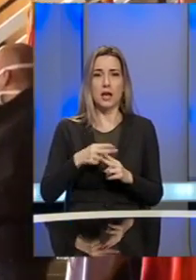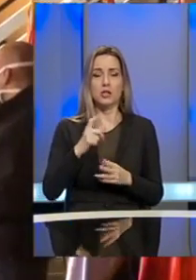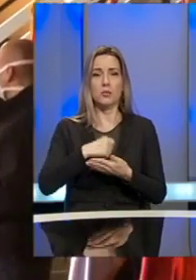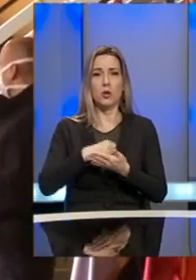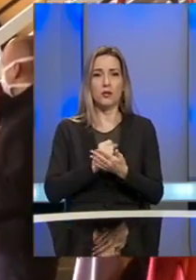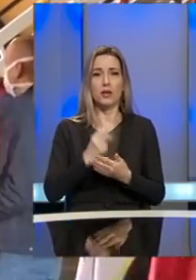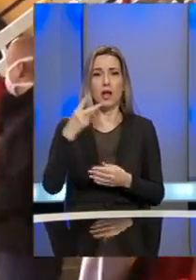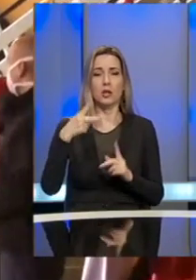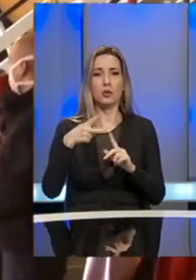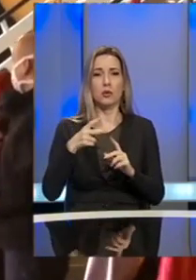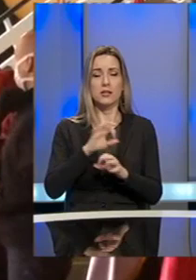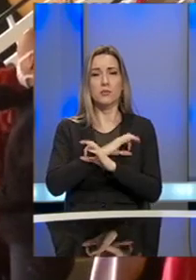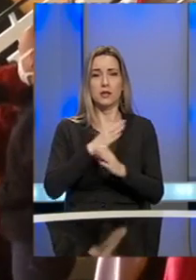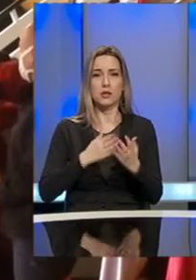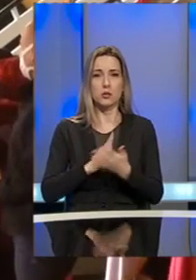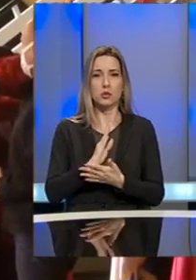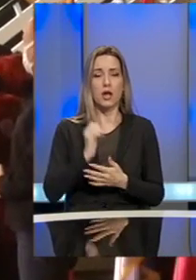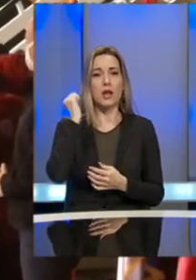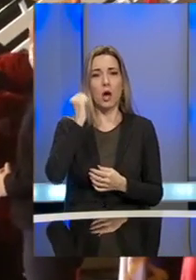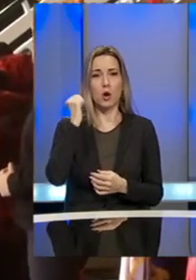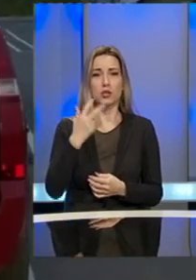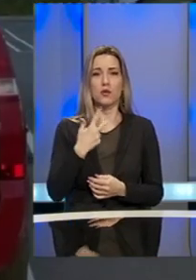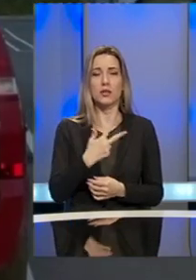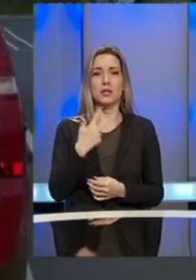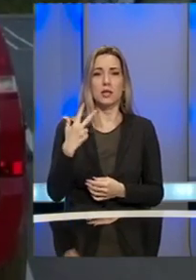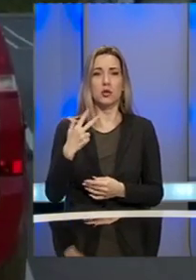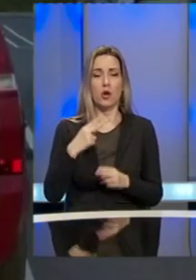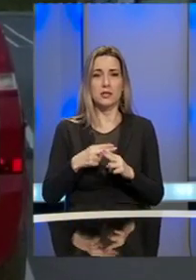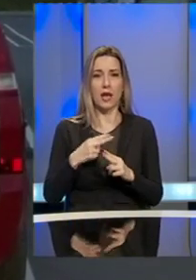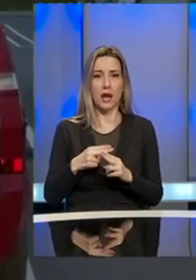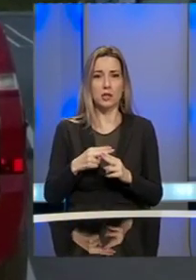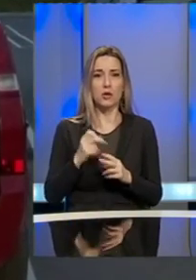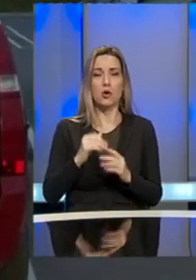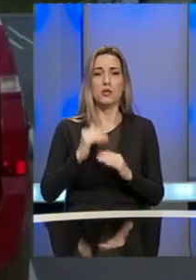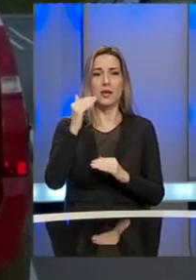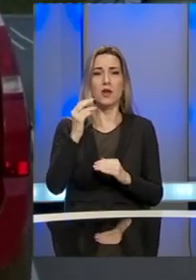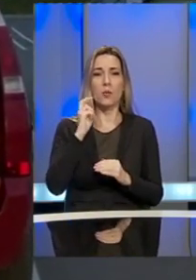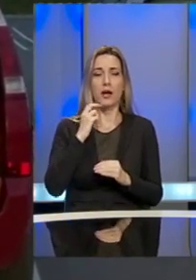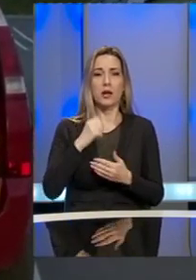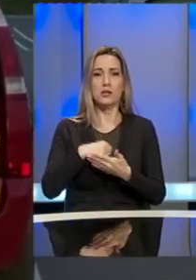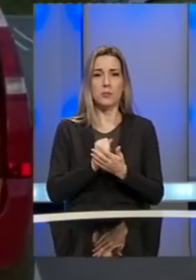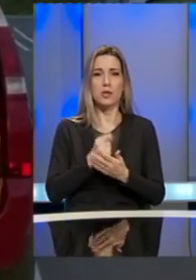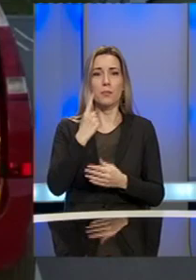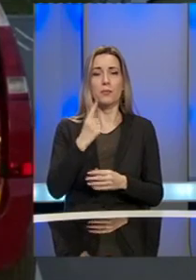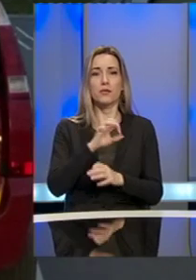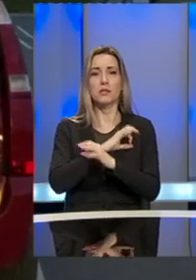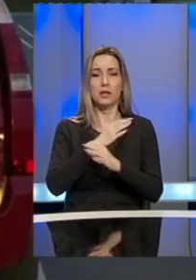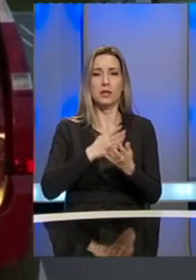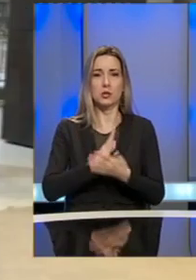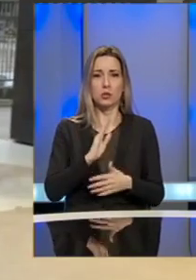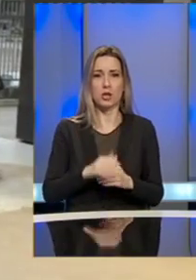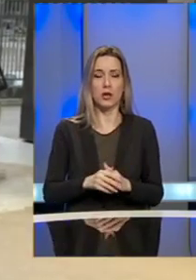potvrdila drugi smrtni slučaj. Na Kosovu je 33 zaraženih. U Sjevernoj Makedoniji je zabilježen prvi smrtni